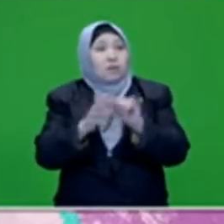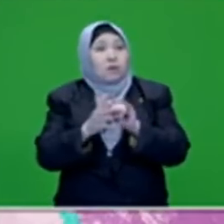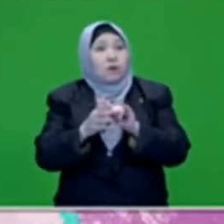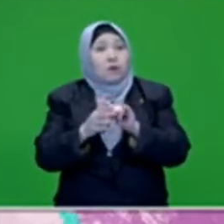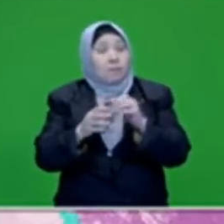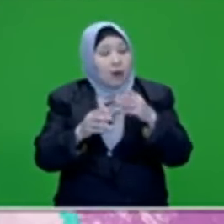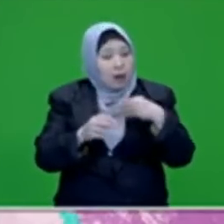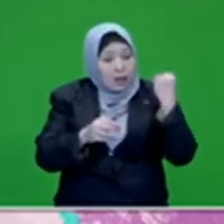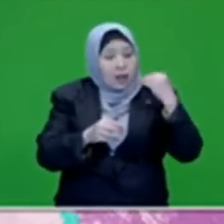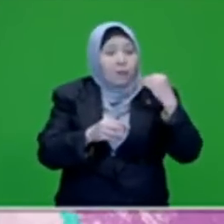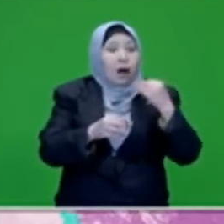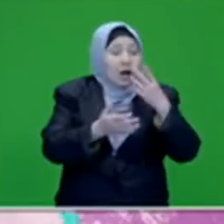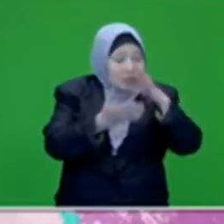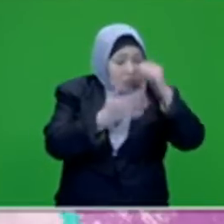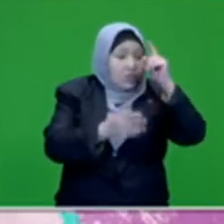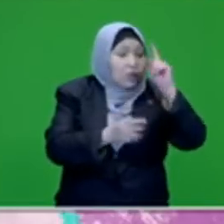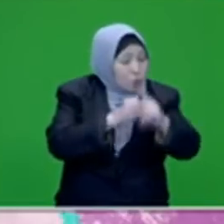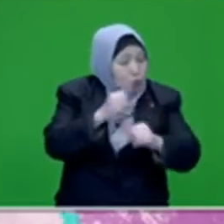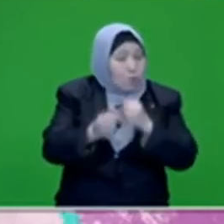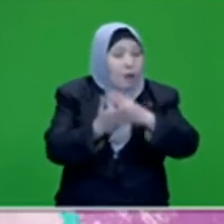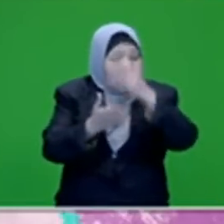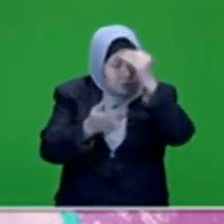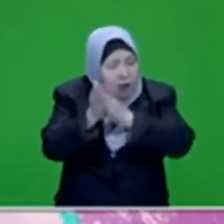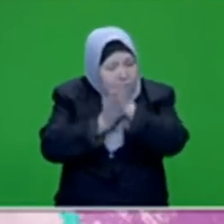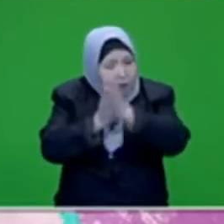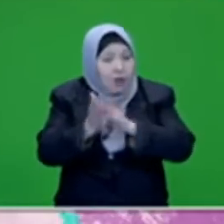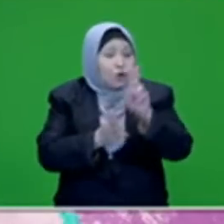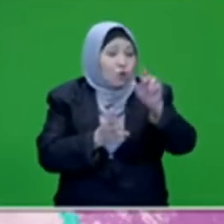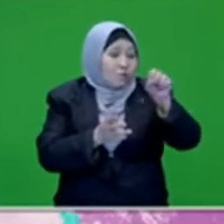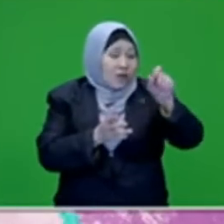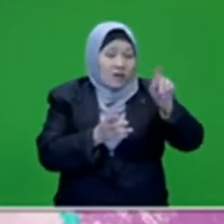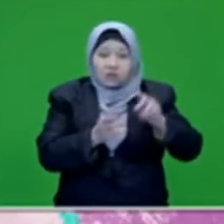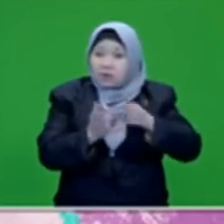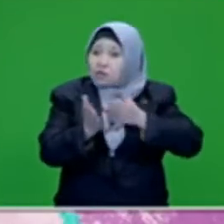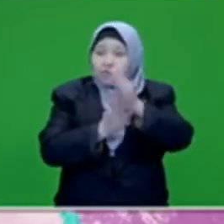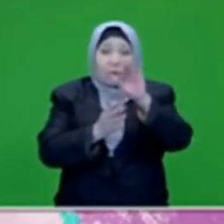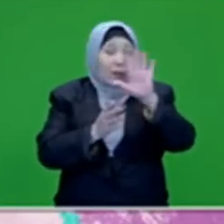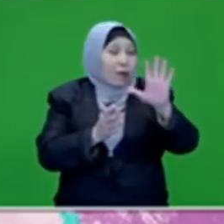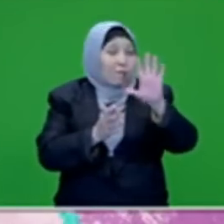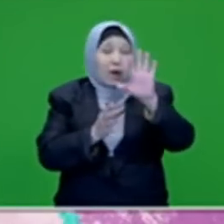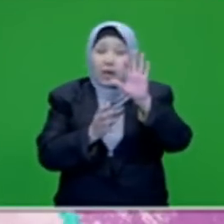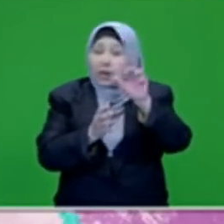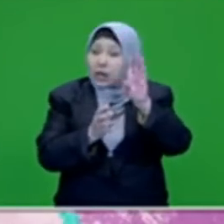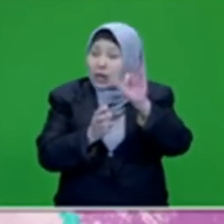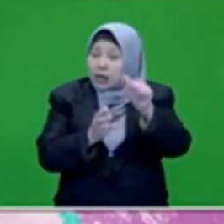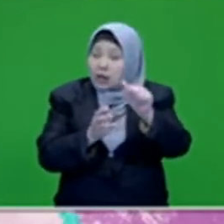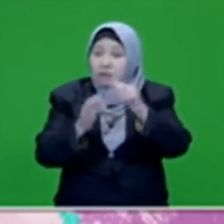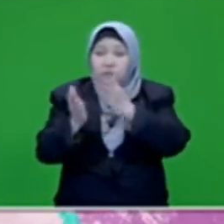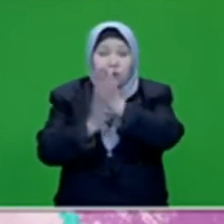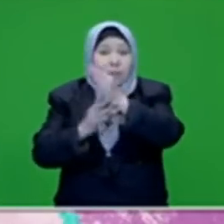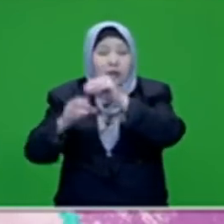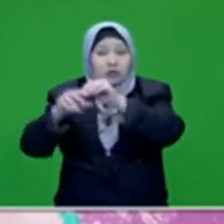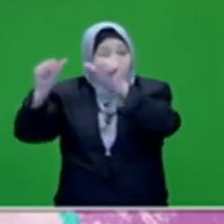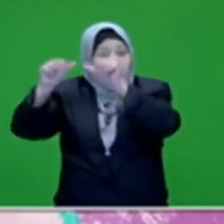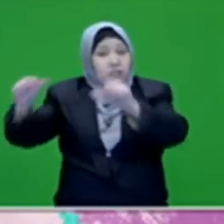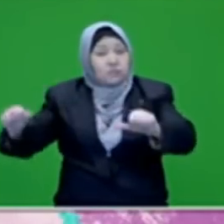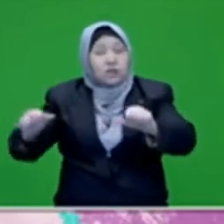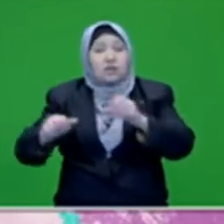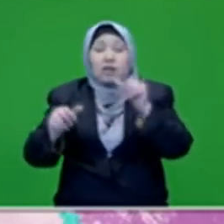darjah satu, you belajar sungguh-sungguh, UPSR, you dapat straight 6A atau 5A, masuk sekolah asrama, sekolah science